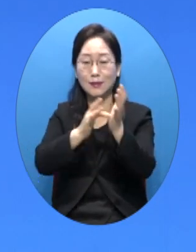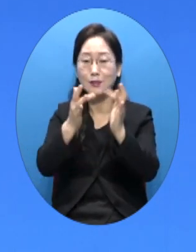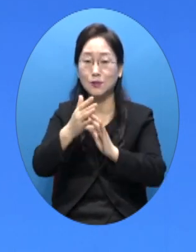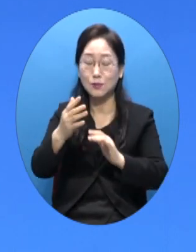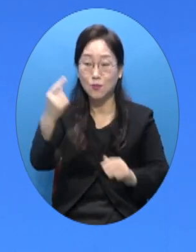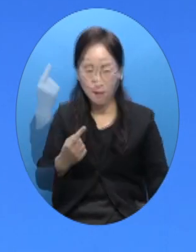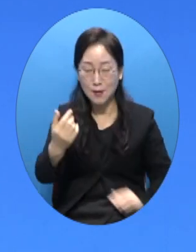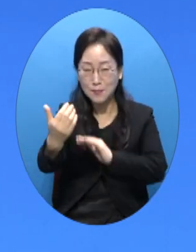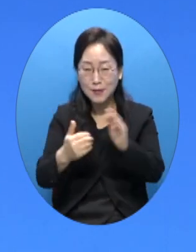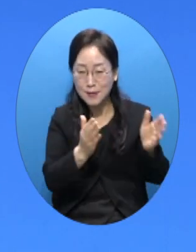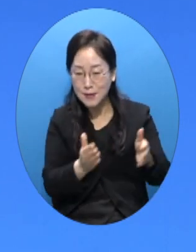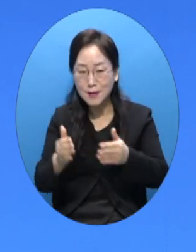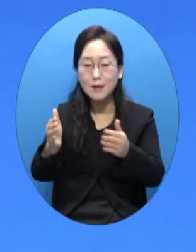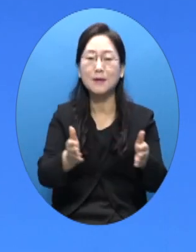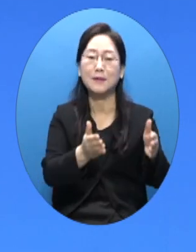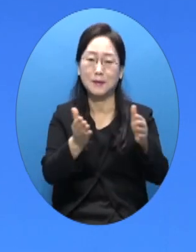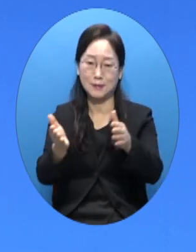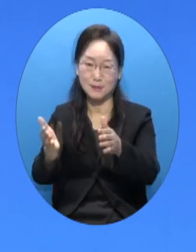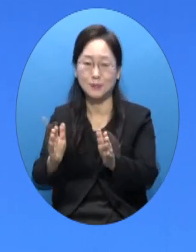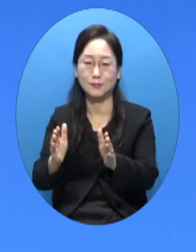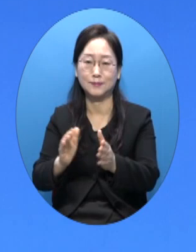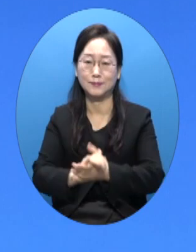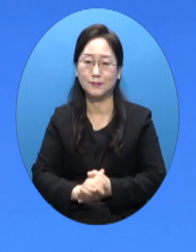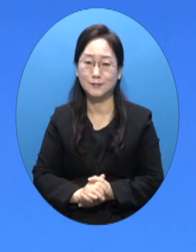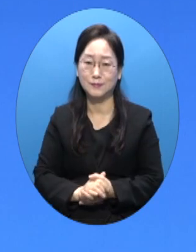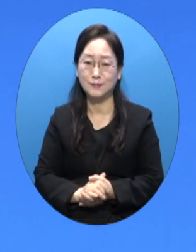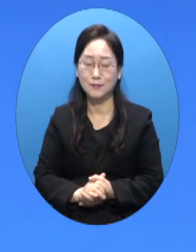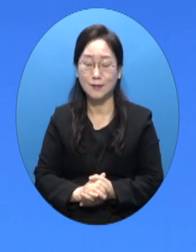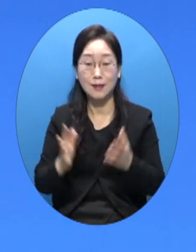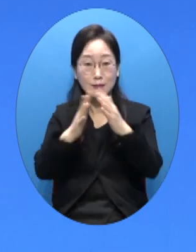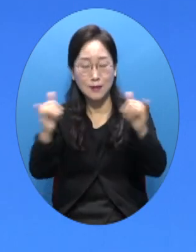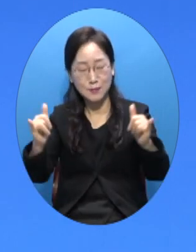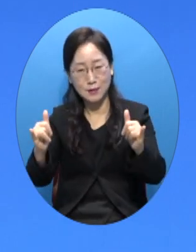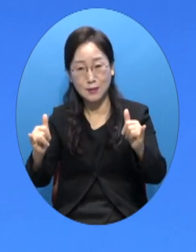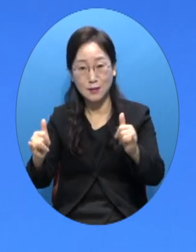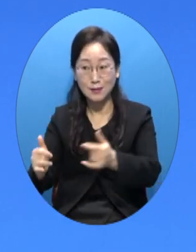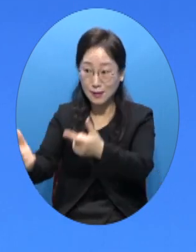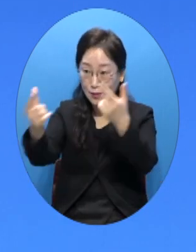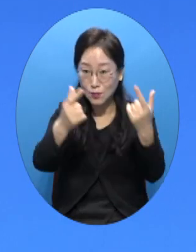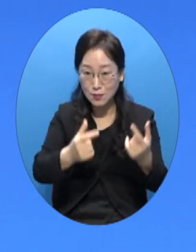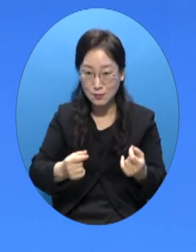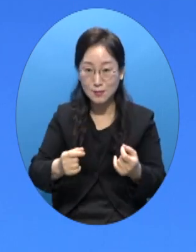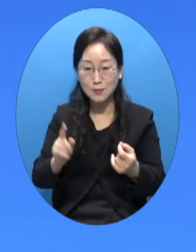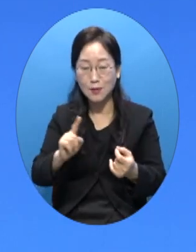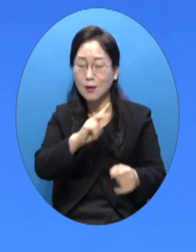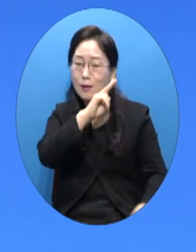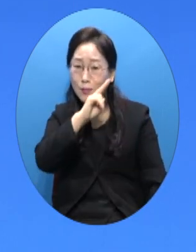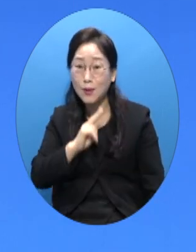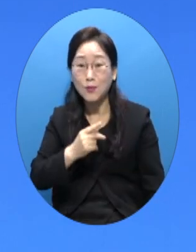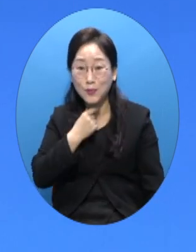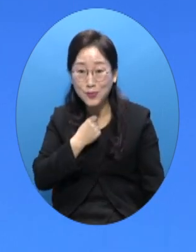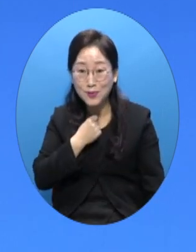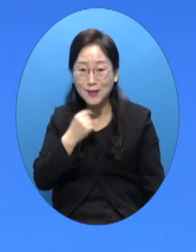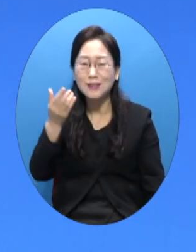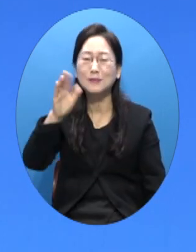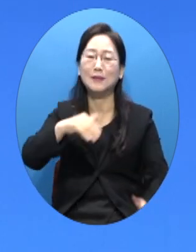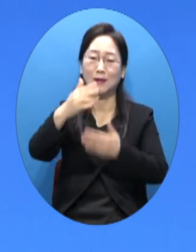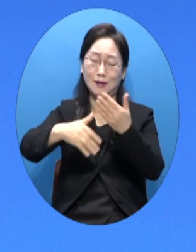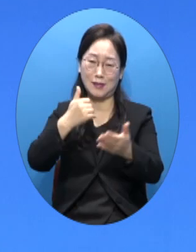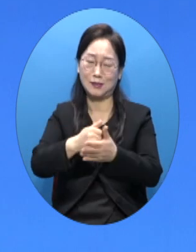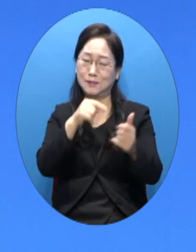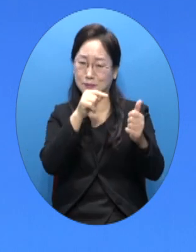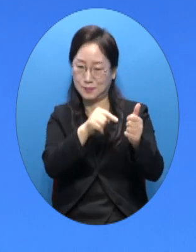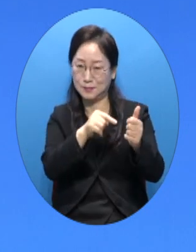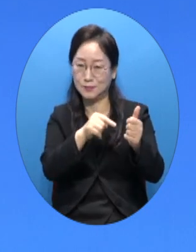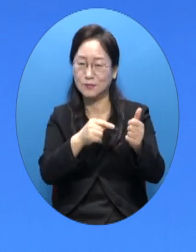길을 예비한 침내 요한이었다 편한 길을 가기 원합니다 그러나 그는 하나님의 뜻을 이루기